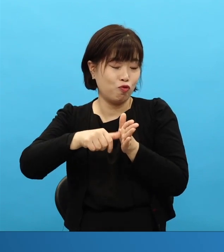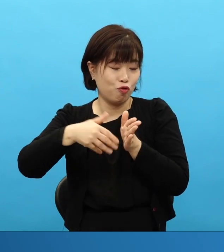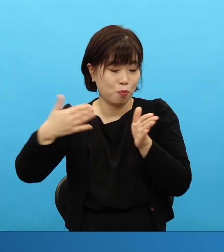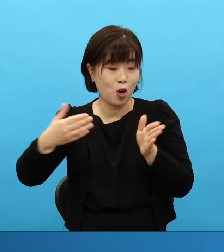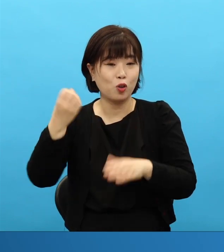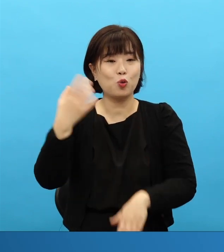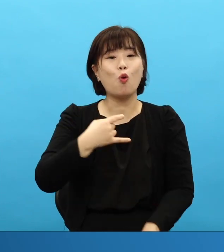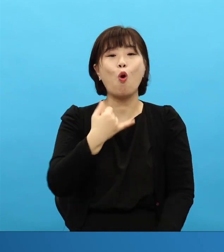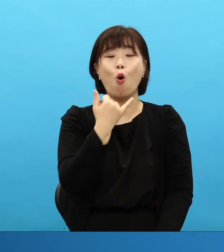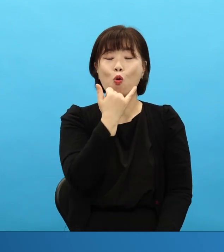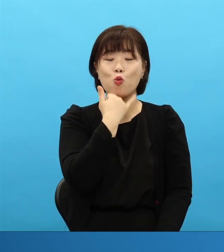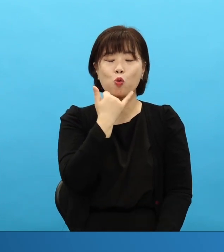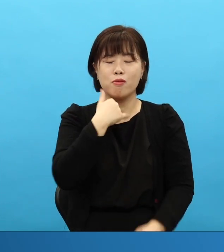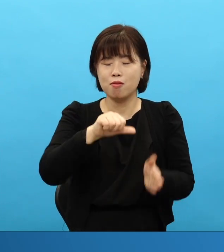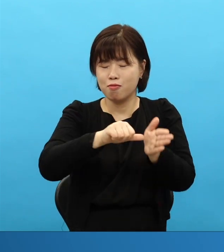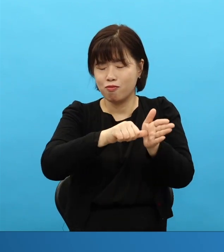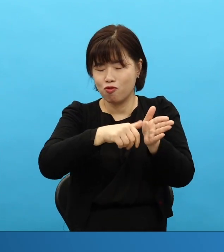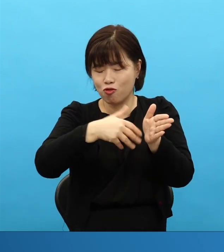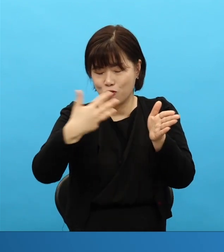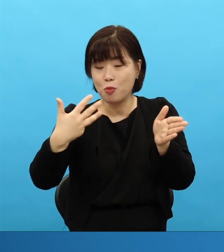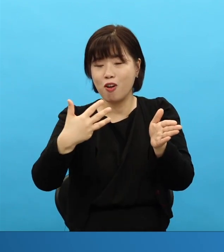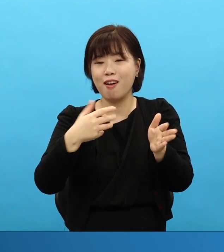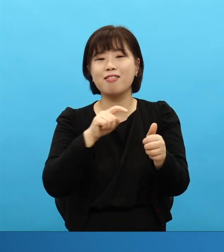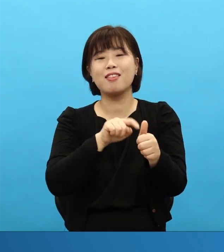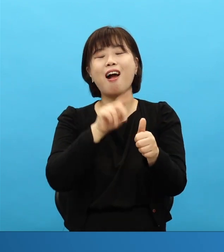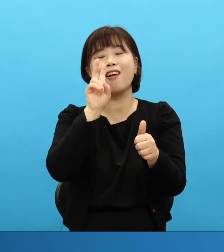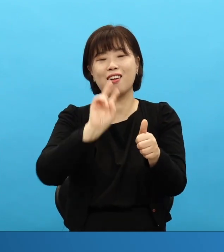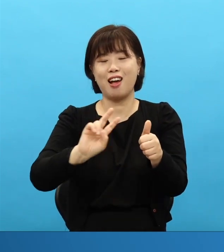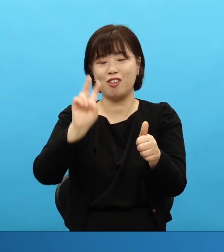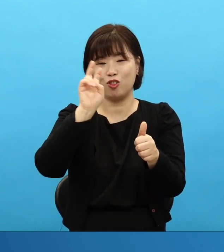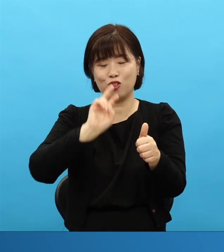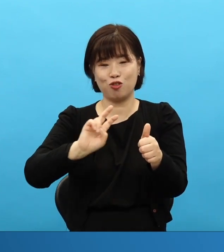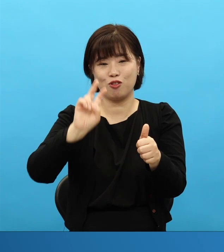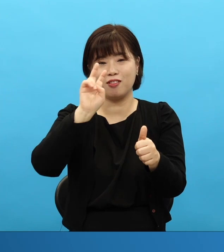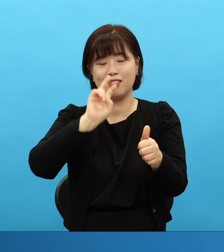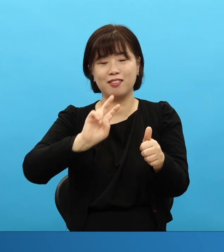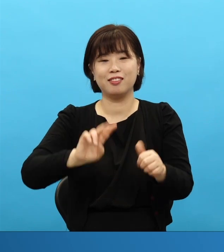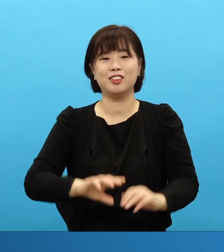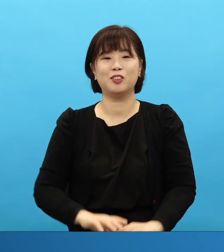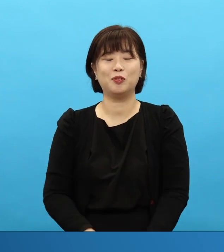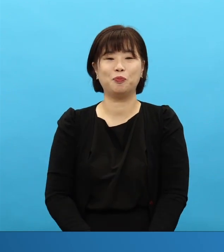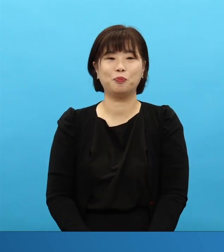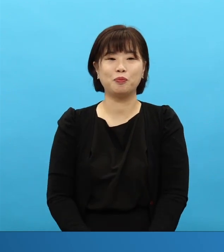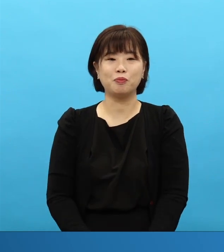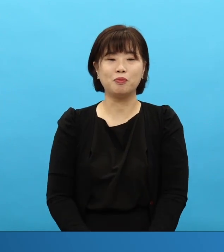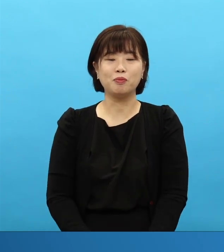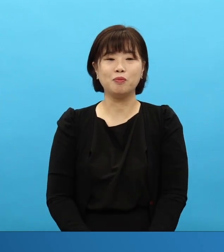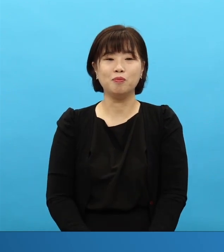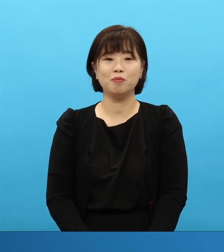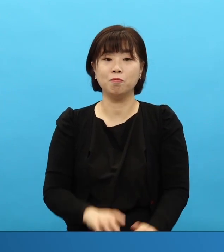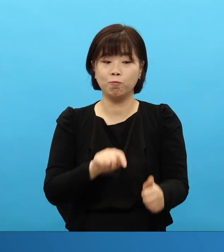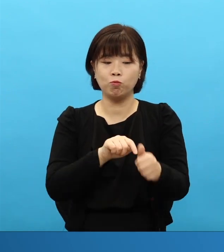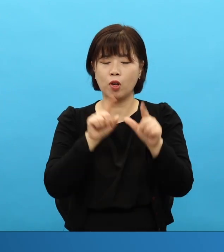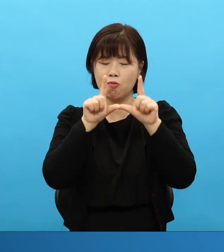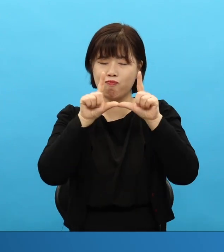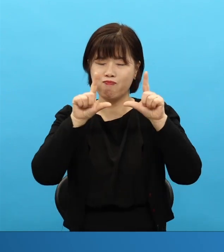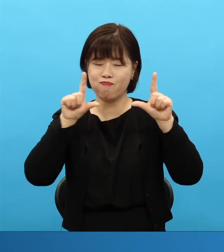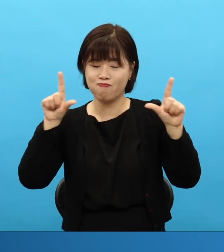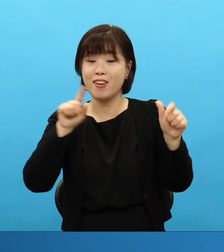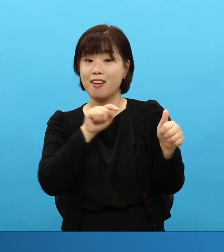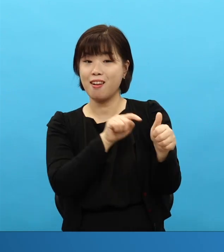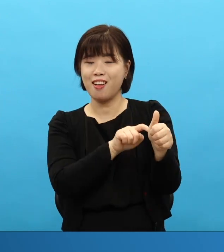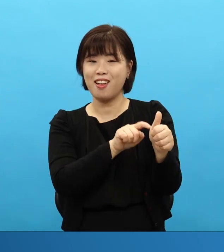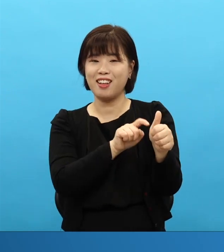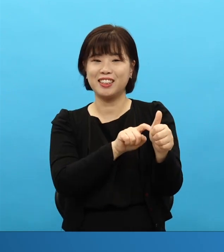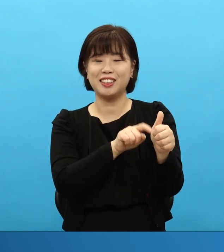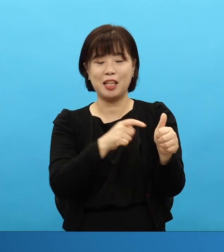He is a singer who is acknowledged in Korea and in Germany. 그래서 오늘 제가 그런 얘기를 했습니다. And so I actually told